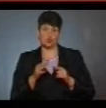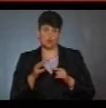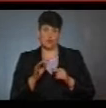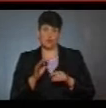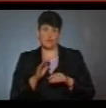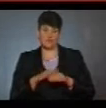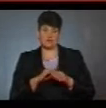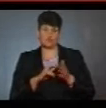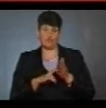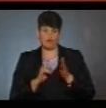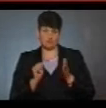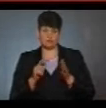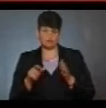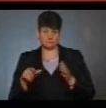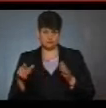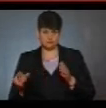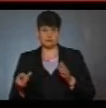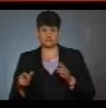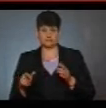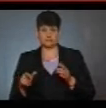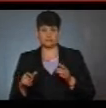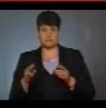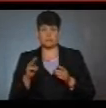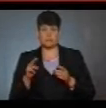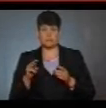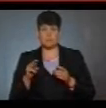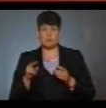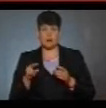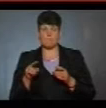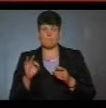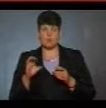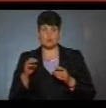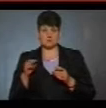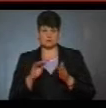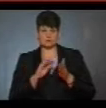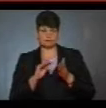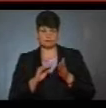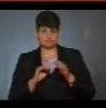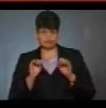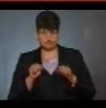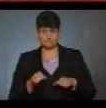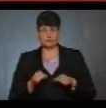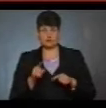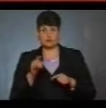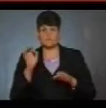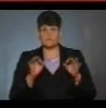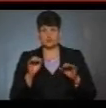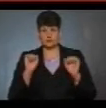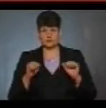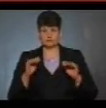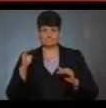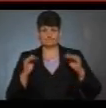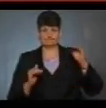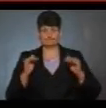їх виключення, так, за тим же самим постпраймеріс, як заявила одна із політичних партій, їхній відсоток може в якійсь мірі